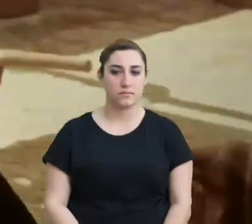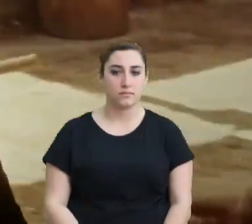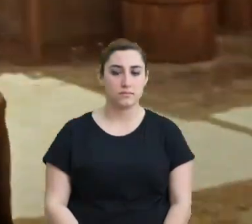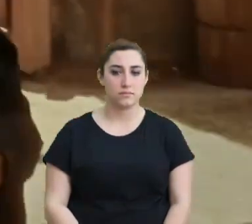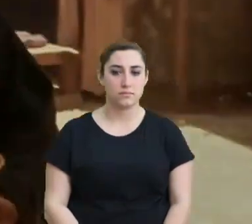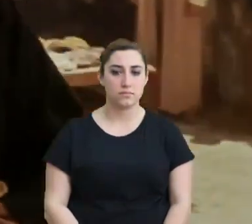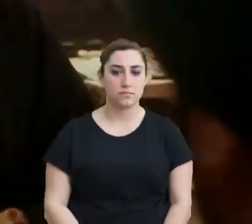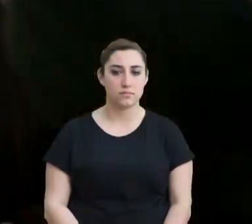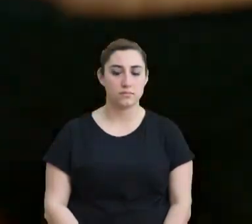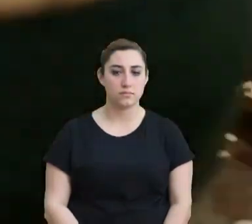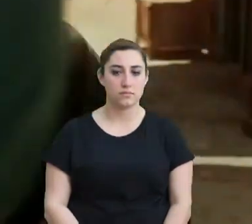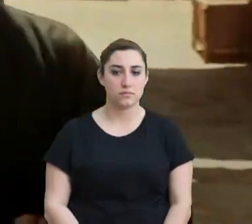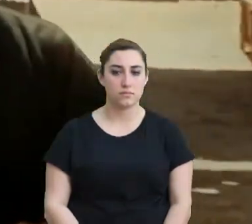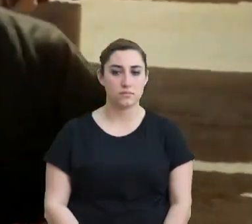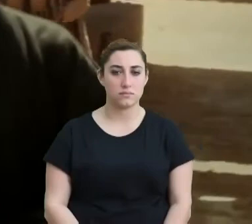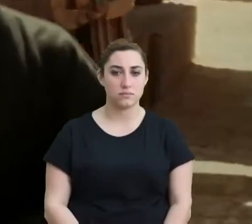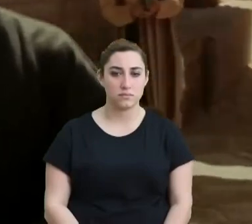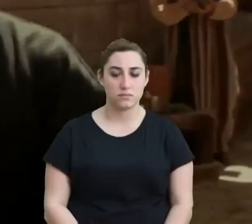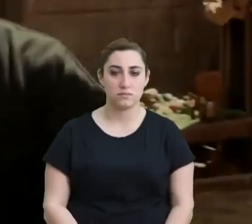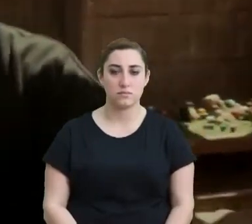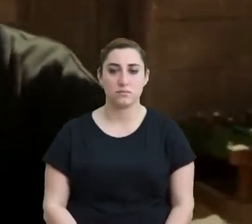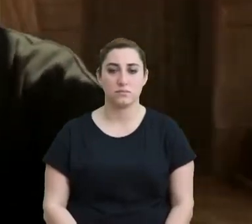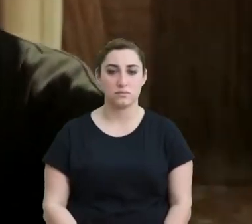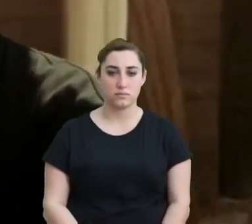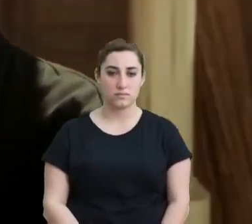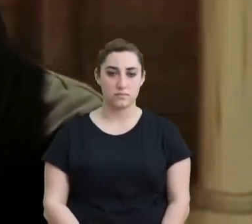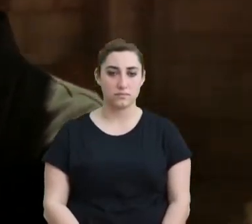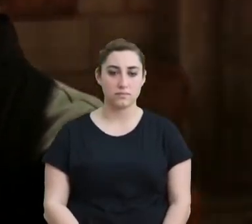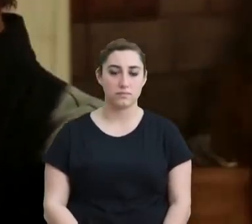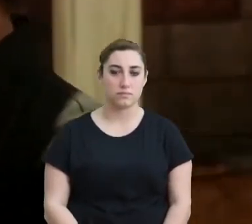Yunus merakla alıp dürülü fermanı açtı, okuyor.